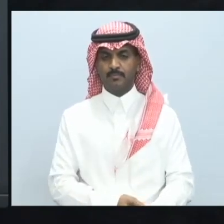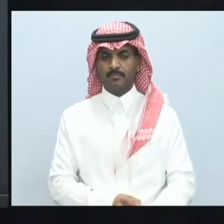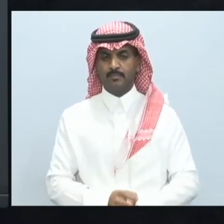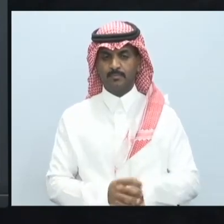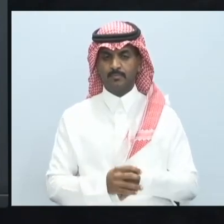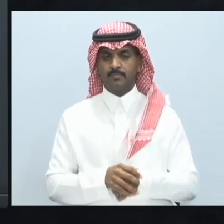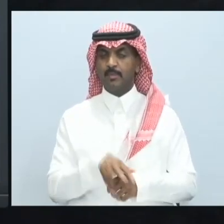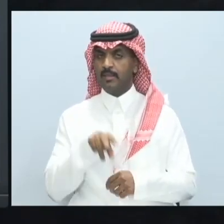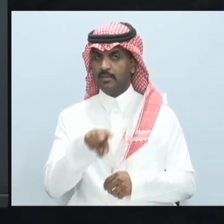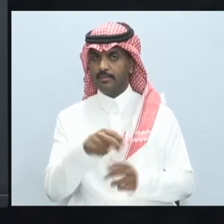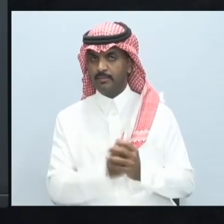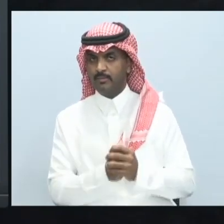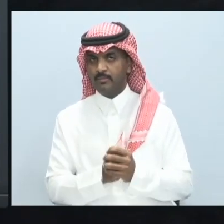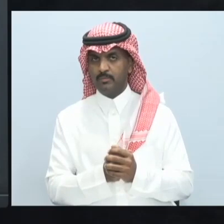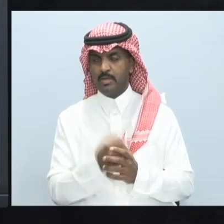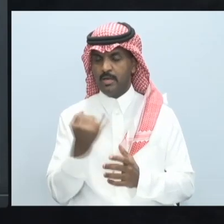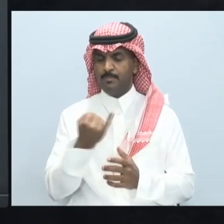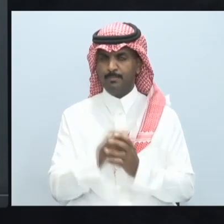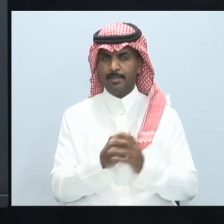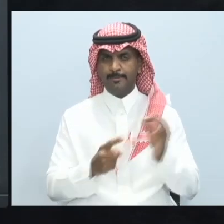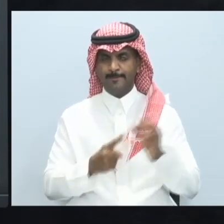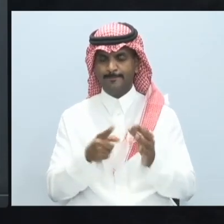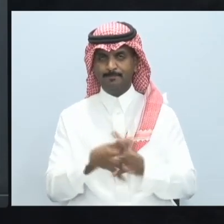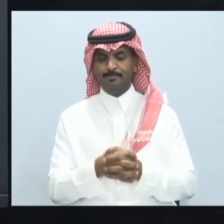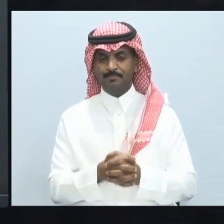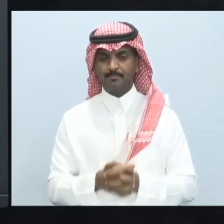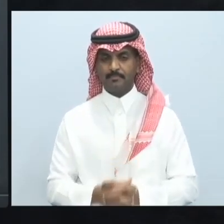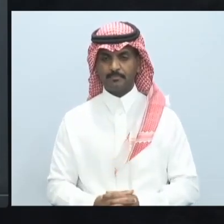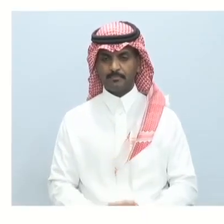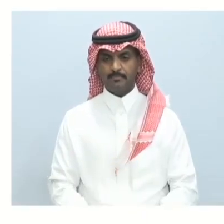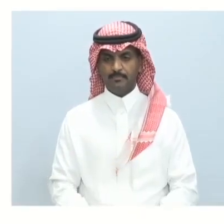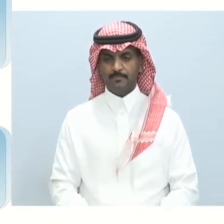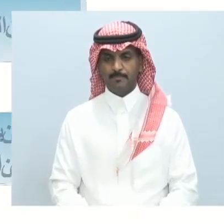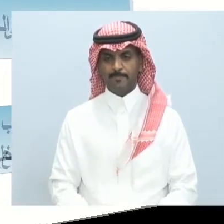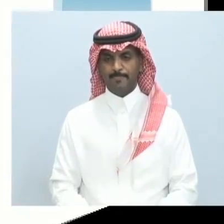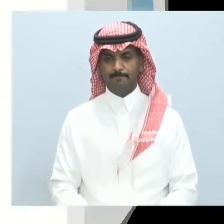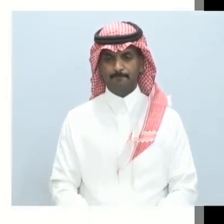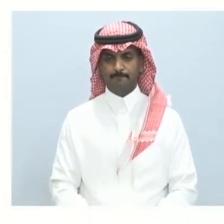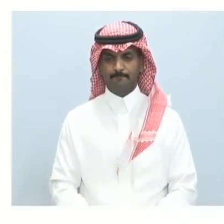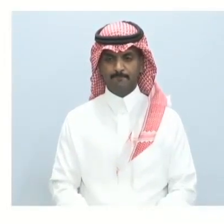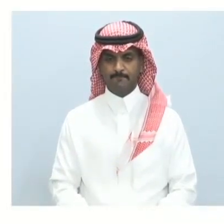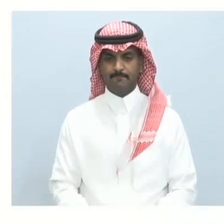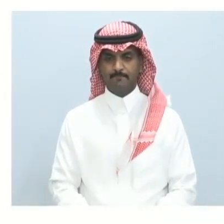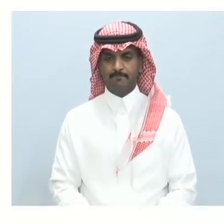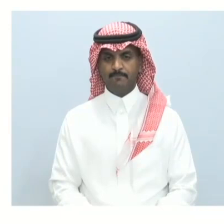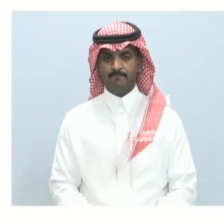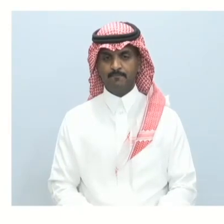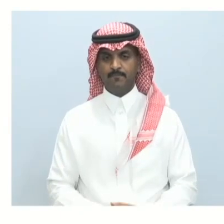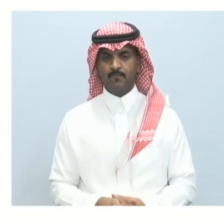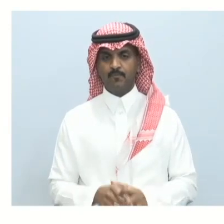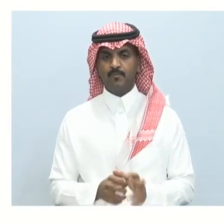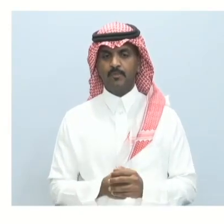هذان ابرز الاهداف المرسومه لهذا الدرس ندخل واياكم لصلب الدرس لنقف على